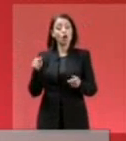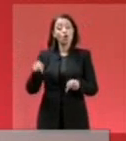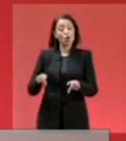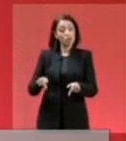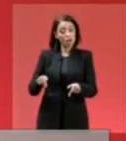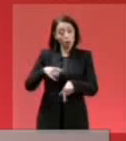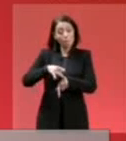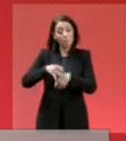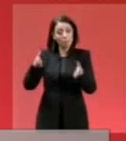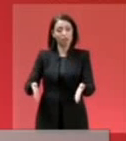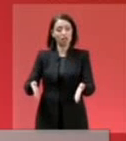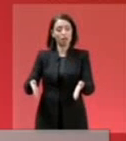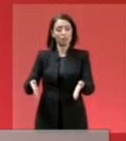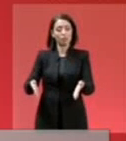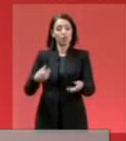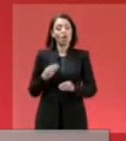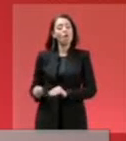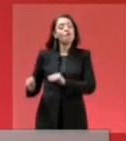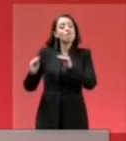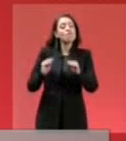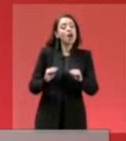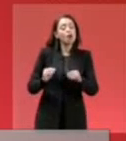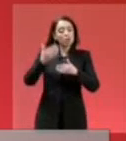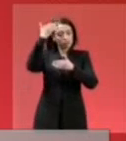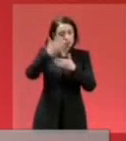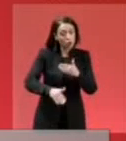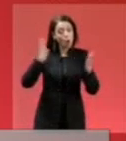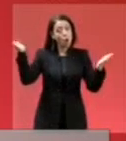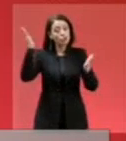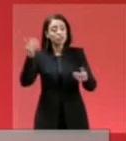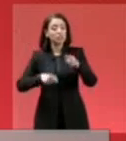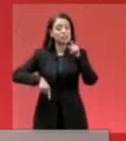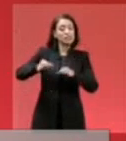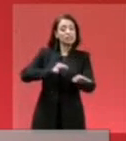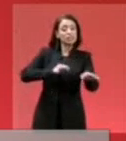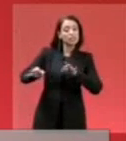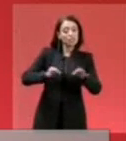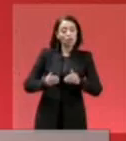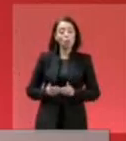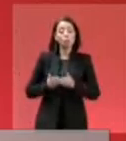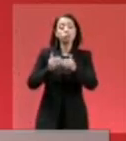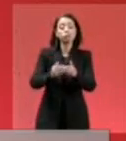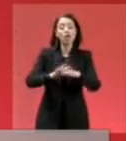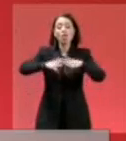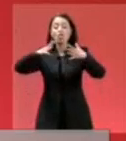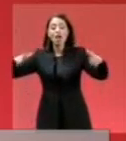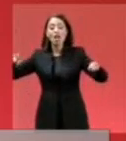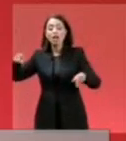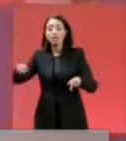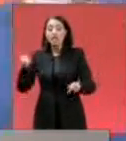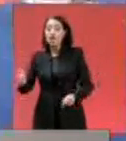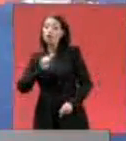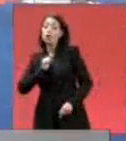εδώ στην Πάτρα βάλαμε φρένο σε όσους σχεδίαζαν την παραχώρηση του θαλάσσιου μετόπου σε ιδιωτικά